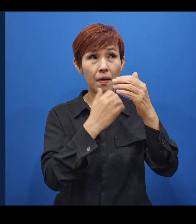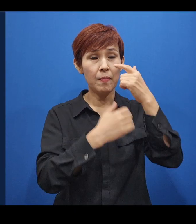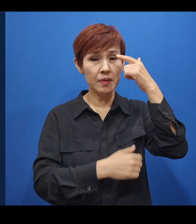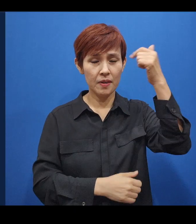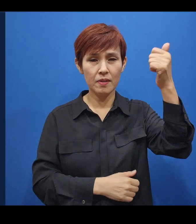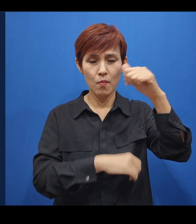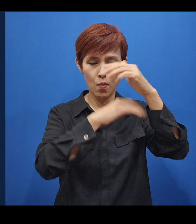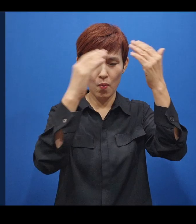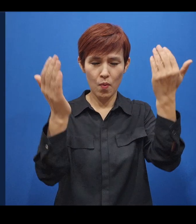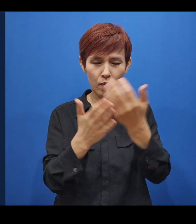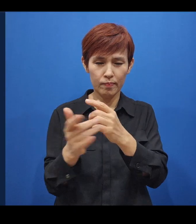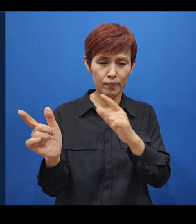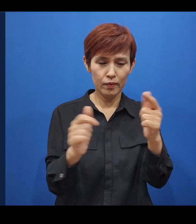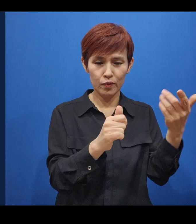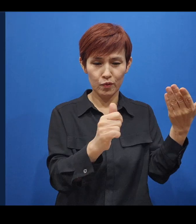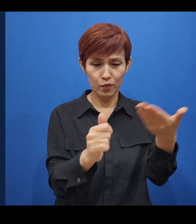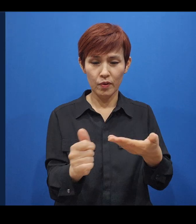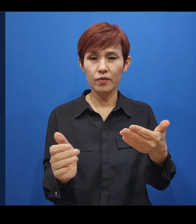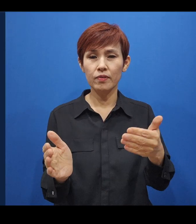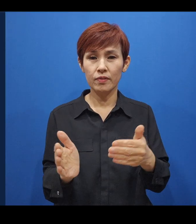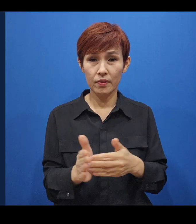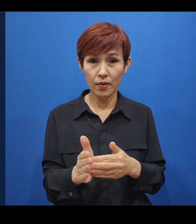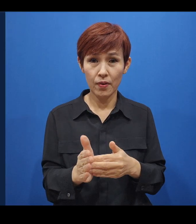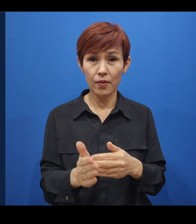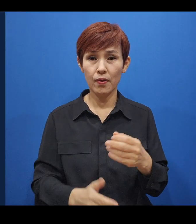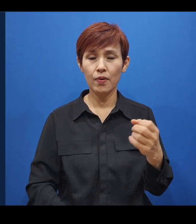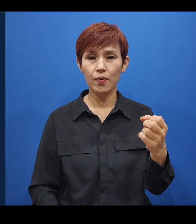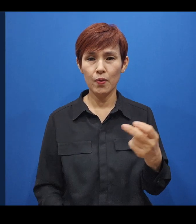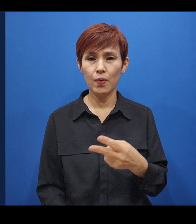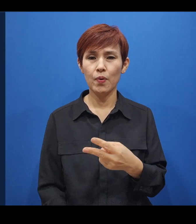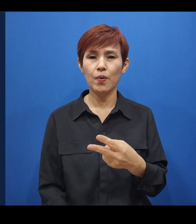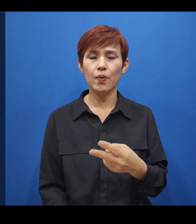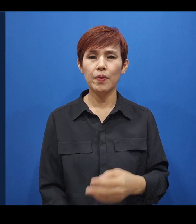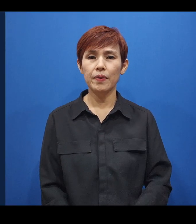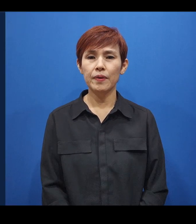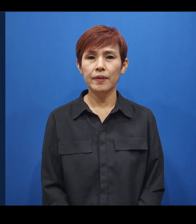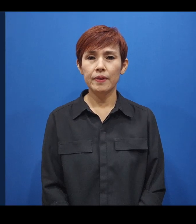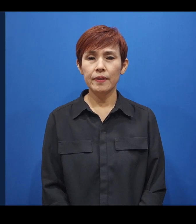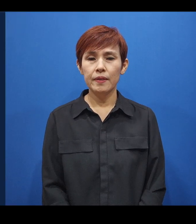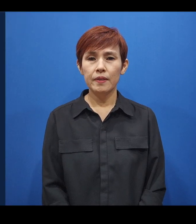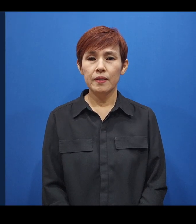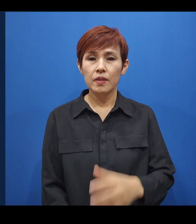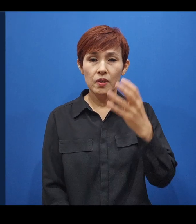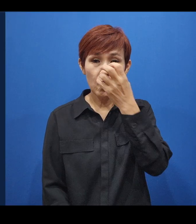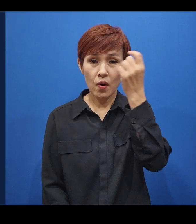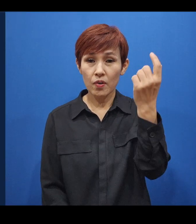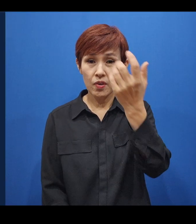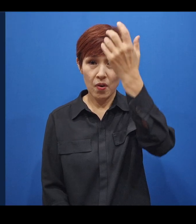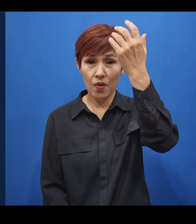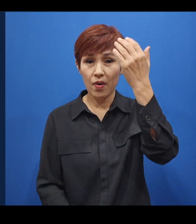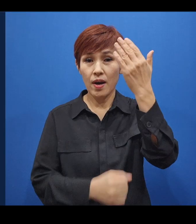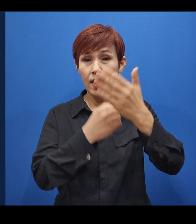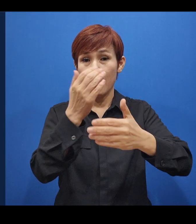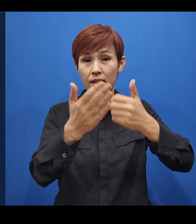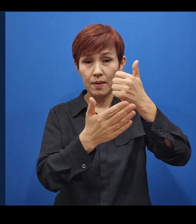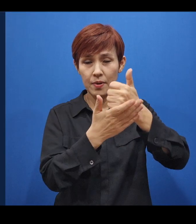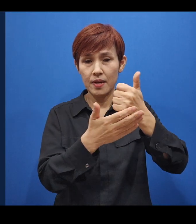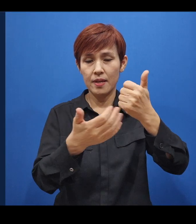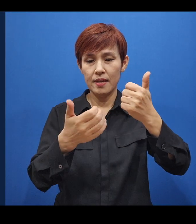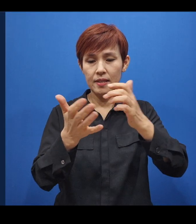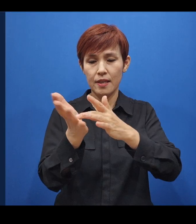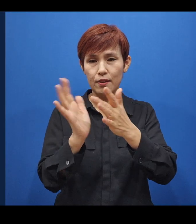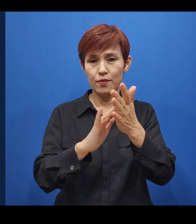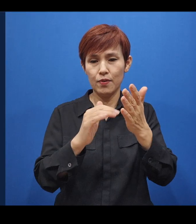아들에게 만물을 주셨는데 만물뿐만 아니라 제3위 하나님이신 성령 하나님을